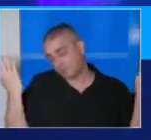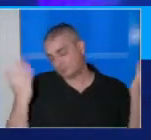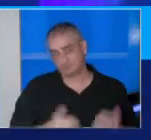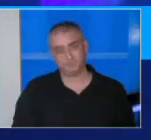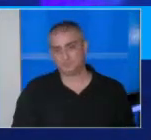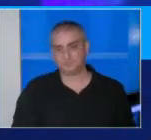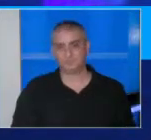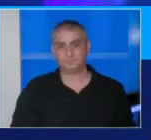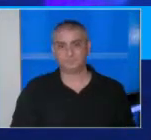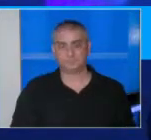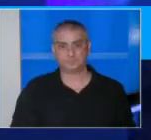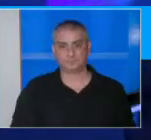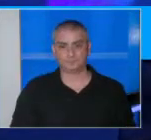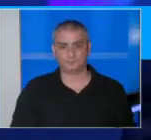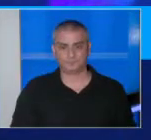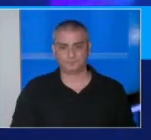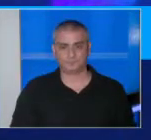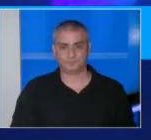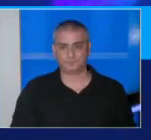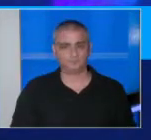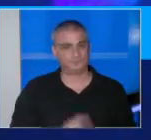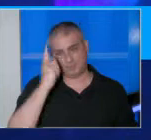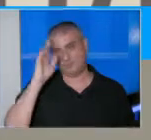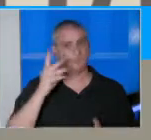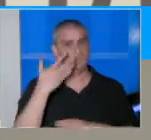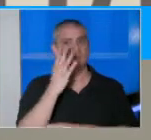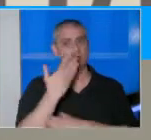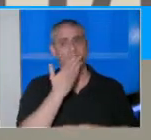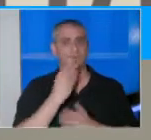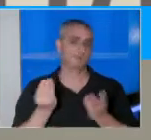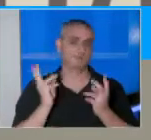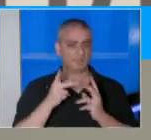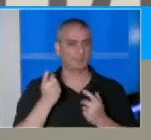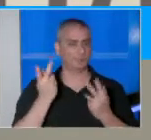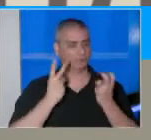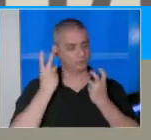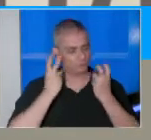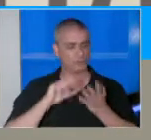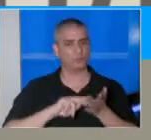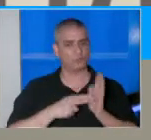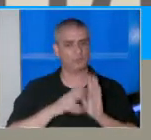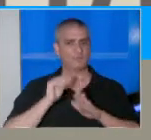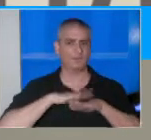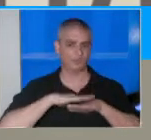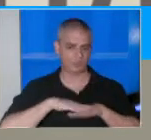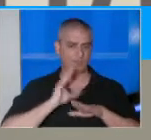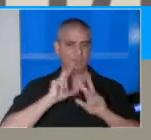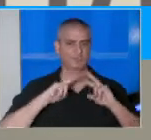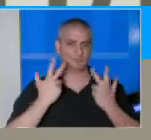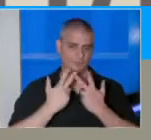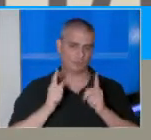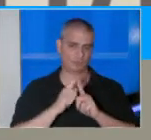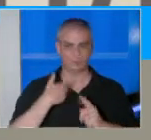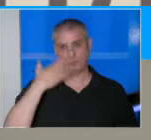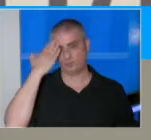אני עדיין חושב שמה שמדינת ישראל זקוקה לו זה מנהיגות מנוסה, גם פוליטית וגם מקצועית וגם ציבורית, כמו